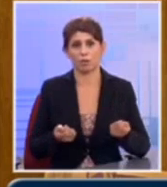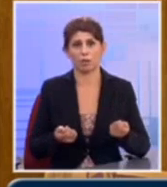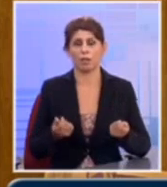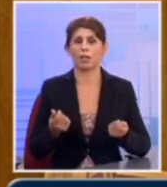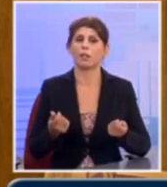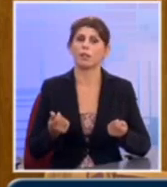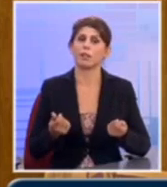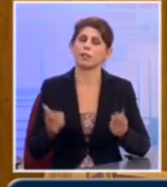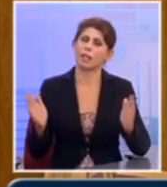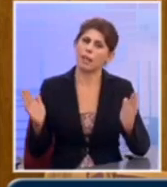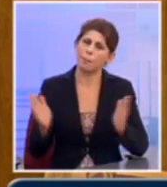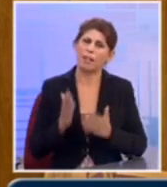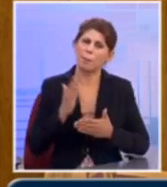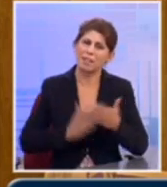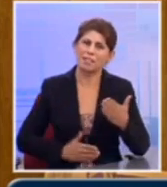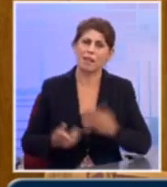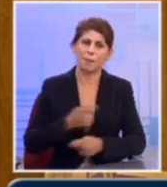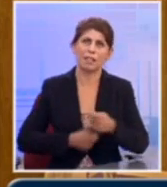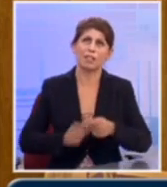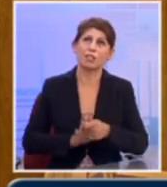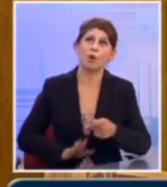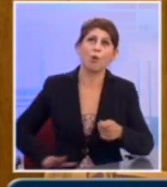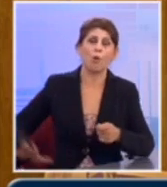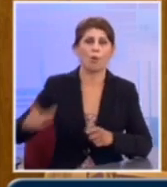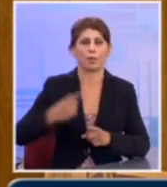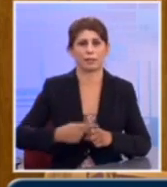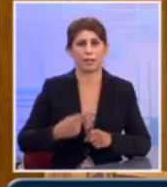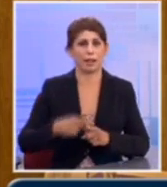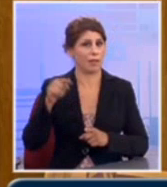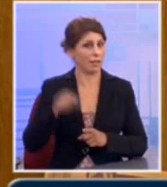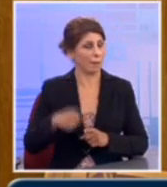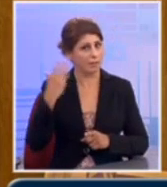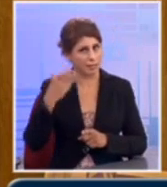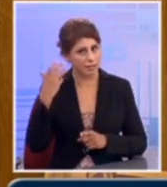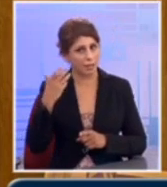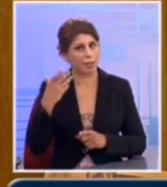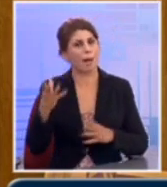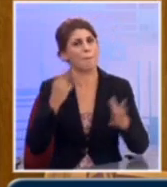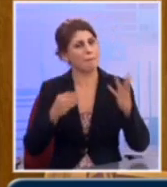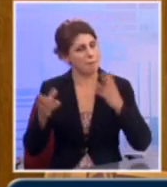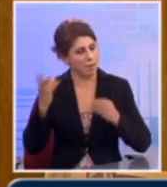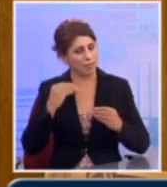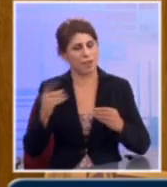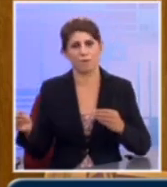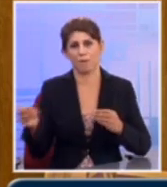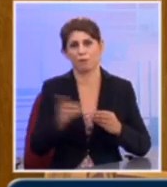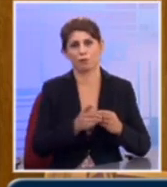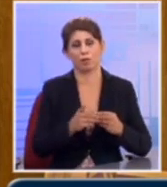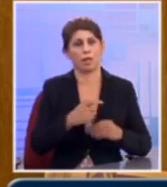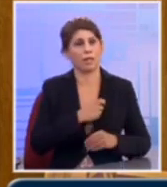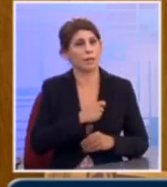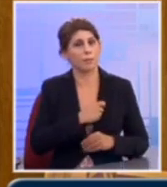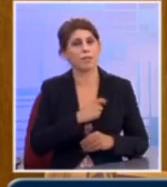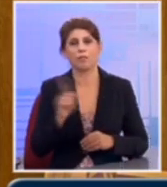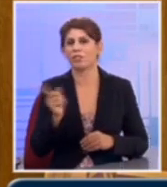οι μικρομεσαίες επιχειρήσεις ε ολόκληρη την ελλάδα και με αυτή την έννοια μαθαίνουμε από αυτούς και πιστεύω